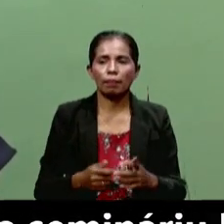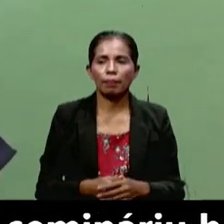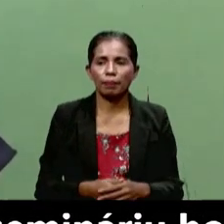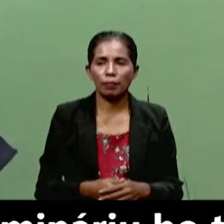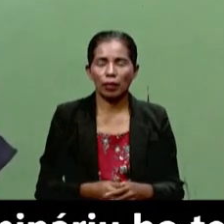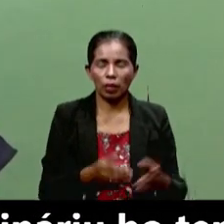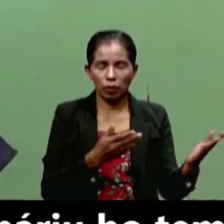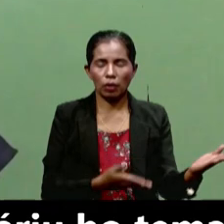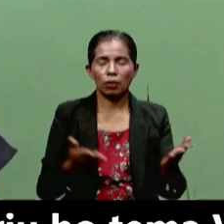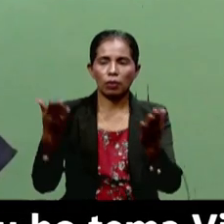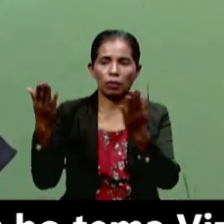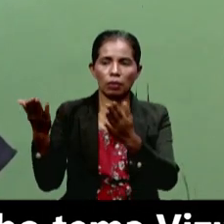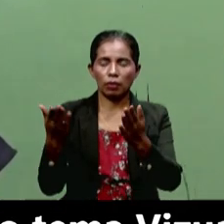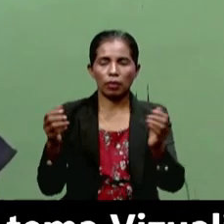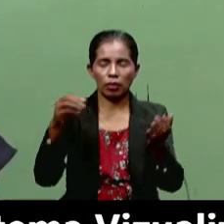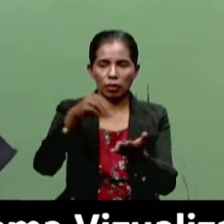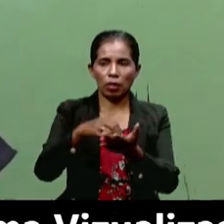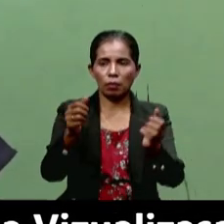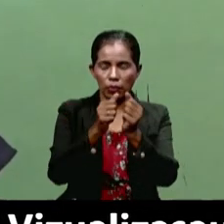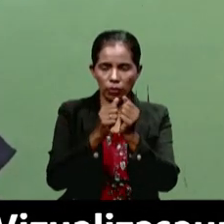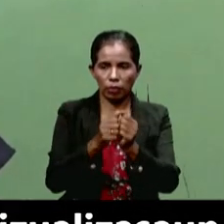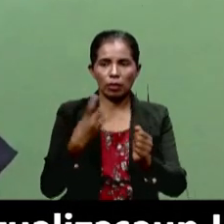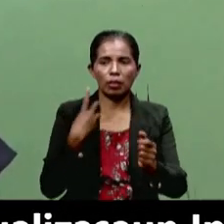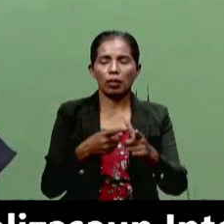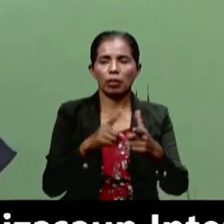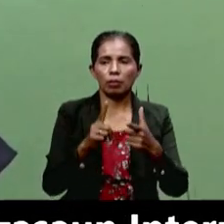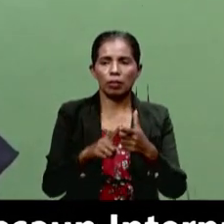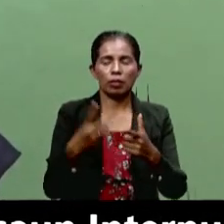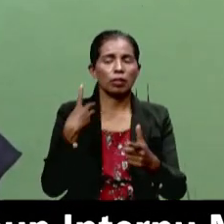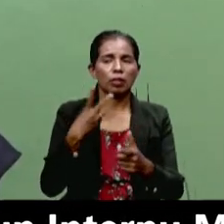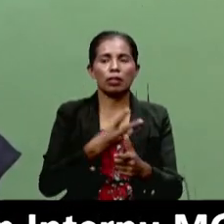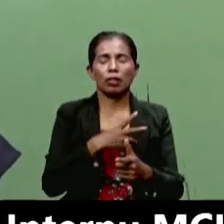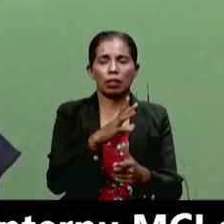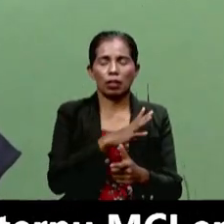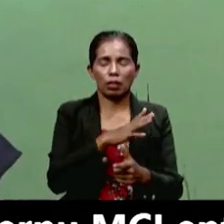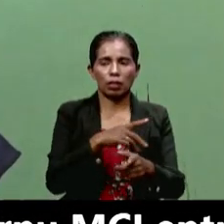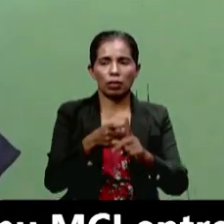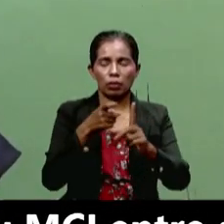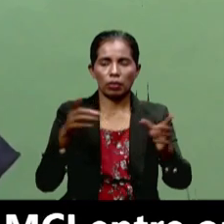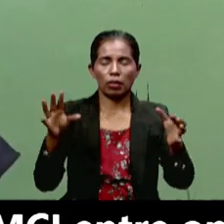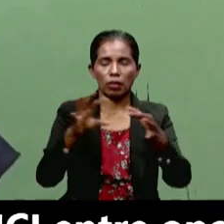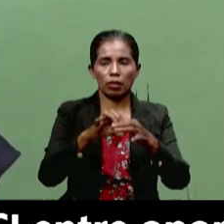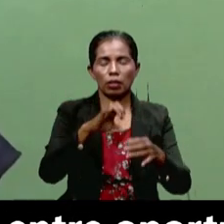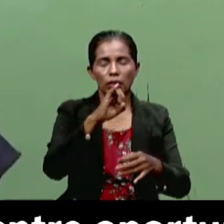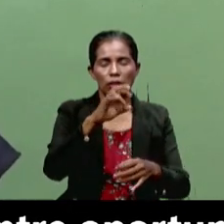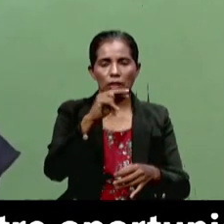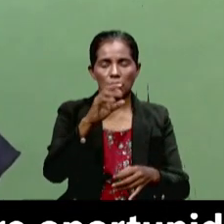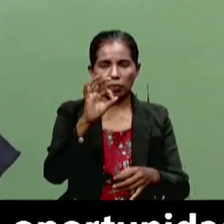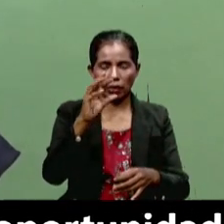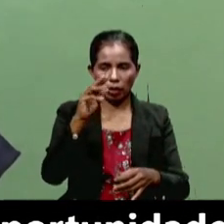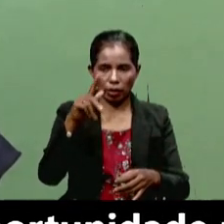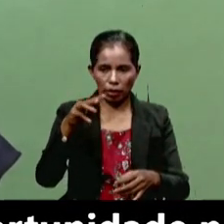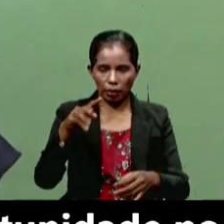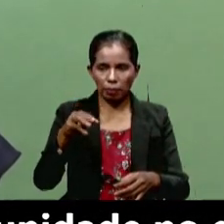ya? Para kita tahu kamu untuk iya fatih, ini fatih, depois kita hing partai relevan di liga ho partai kontrol kualitas.